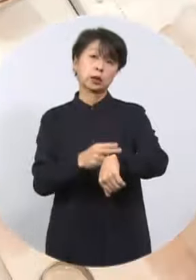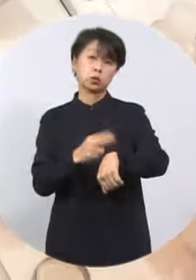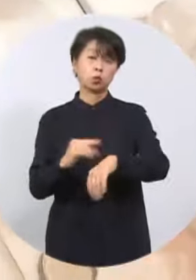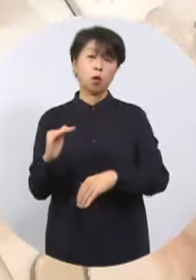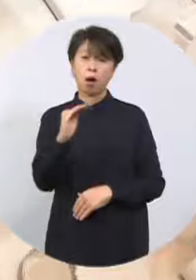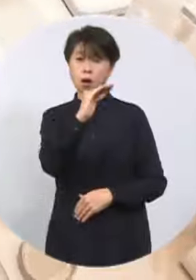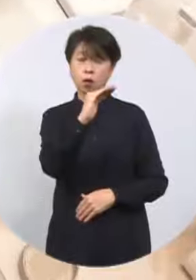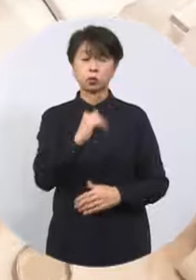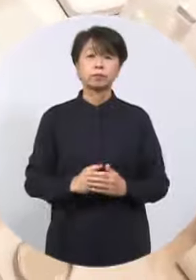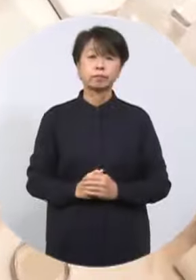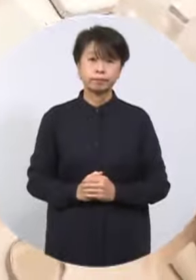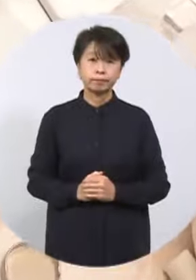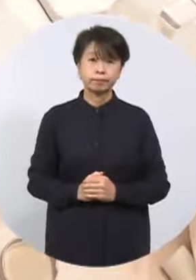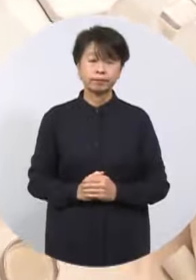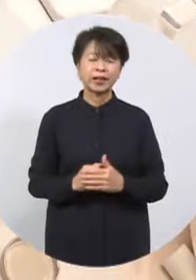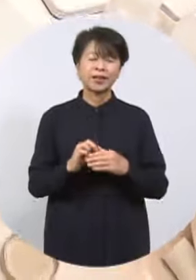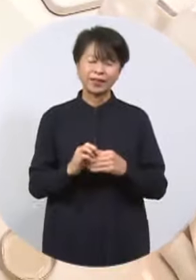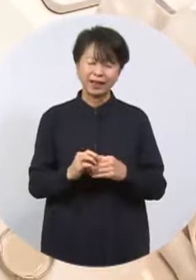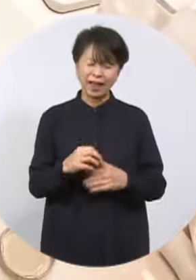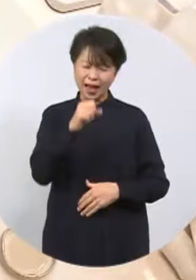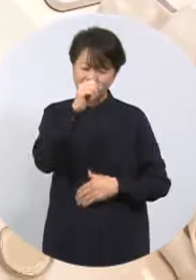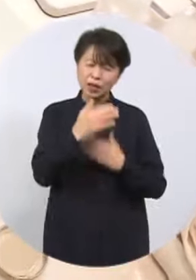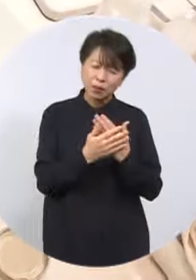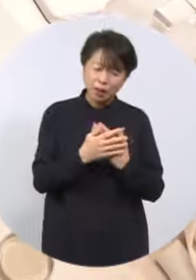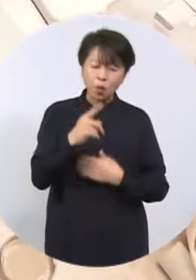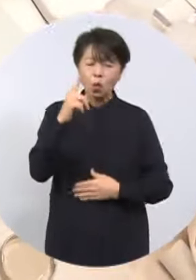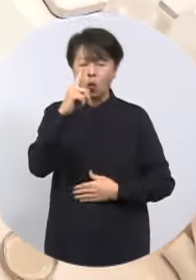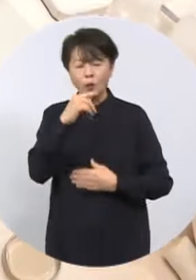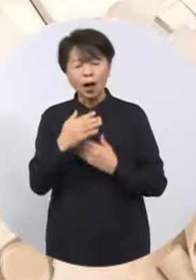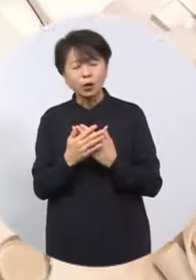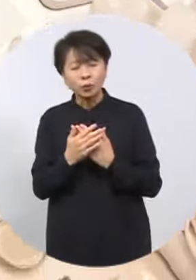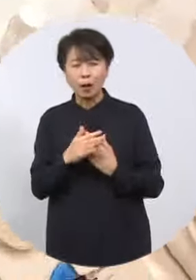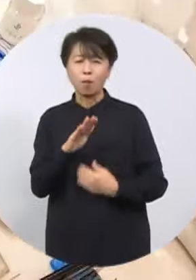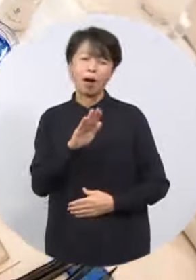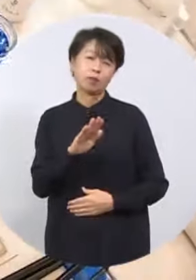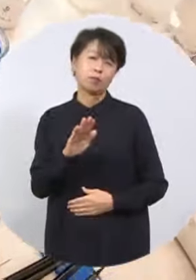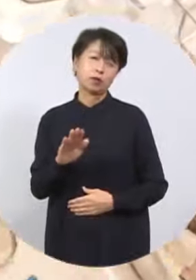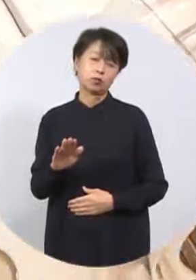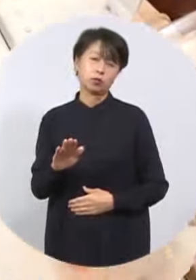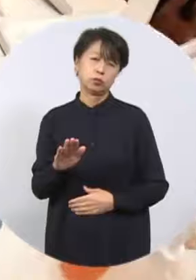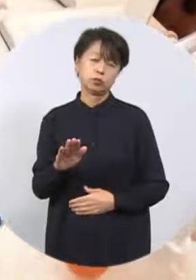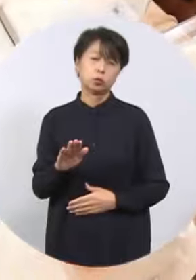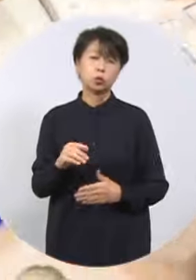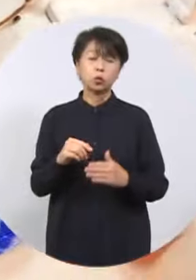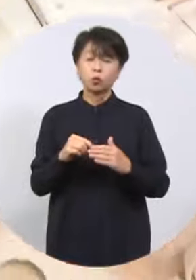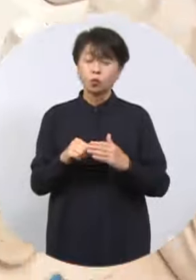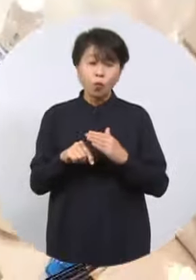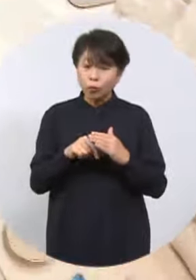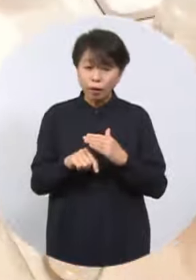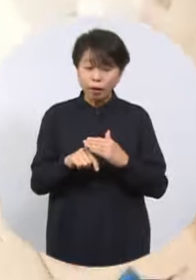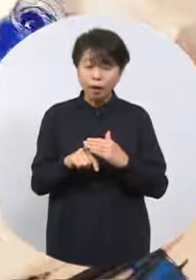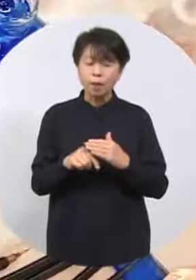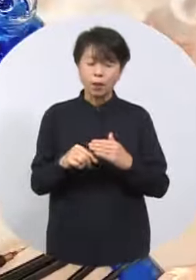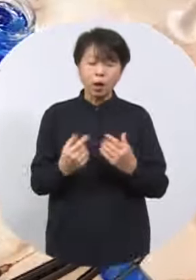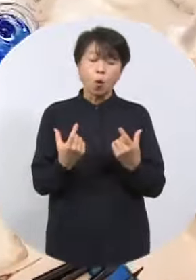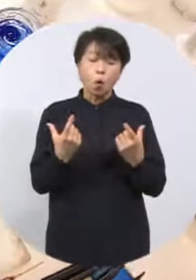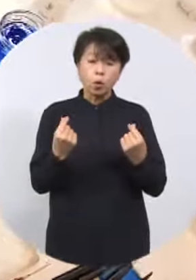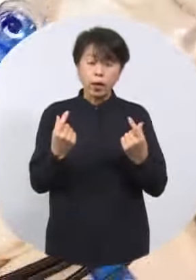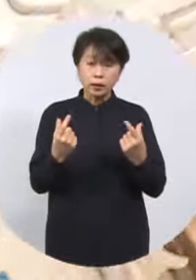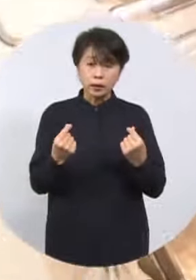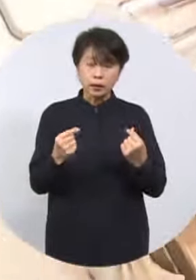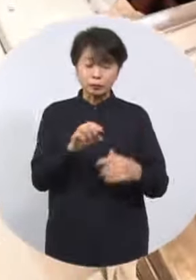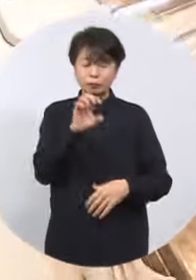。だからいたし返しなんですね。同じものを書くのつまんないです。 あ、つまんないって思う、 飽き